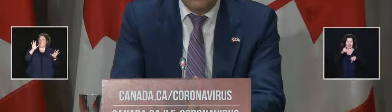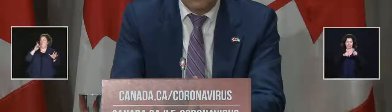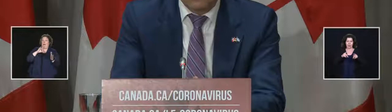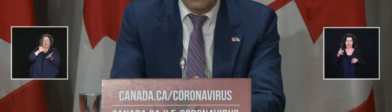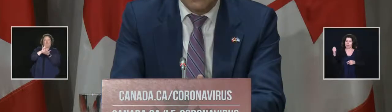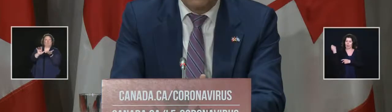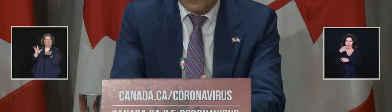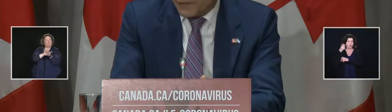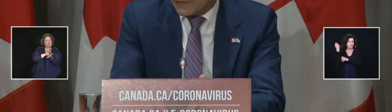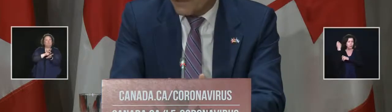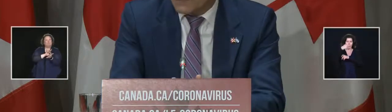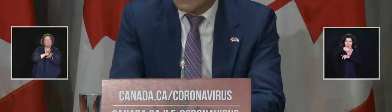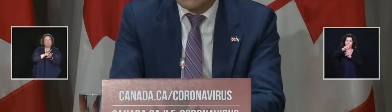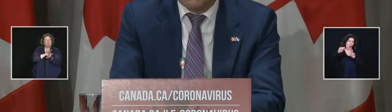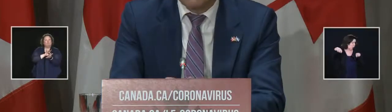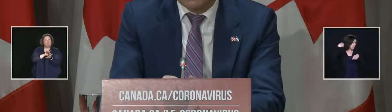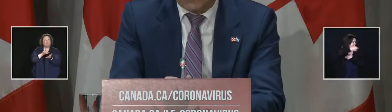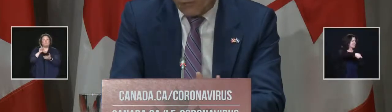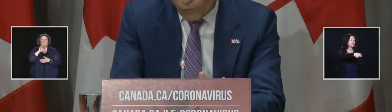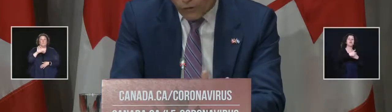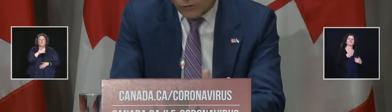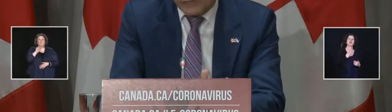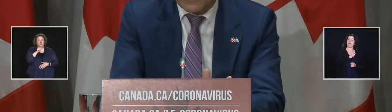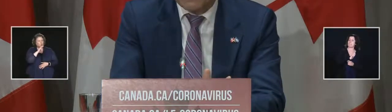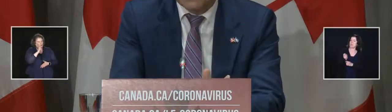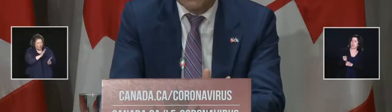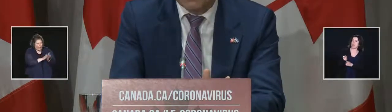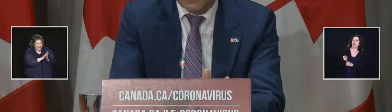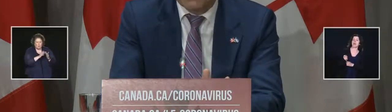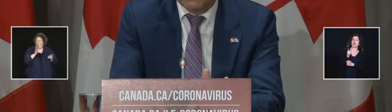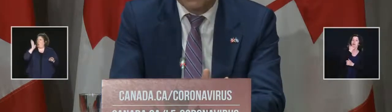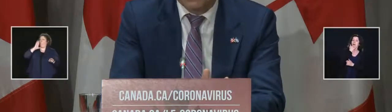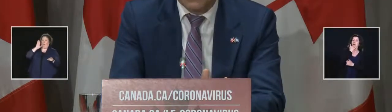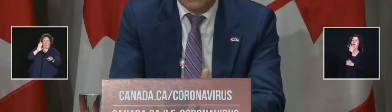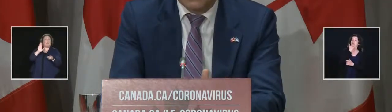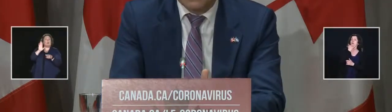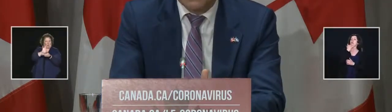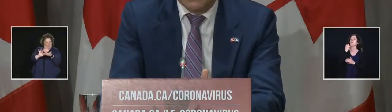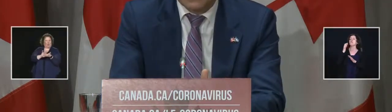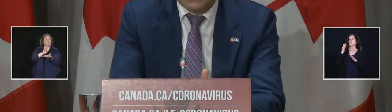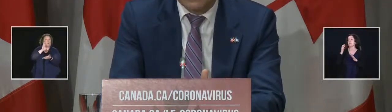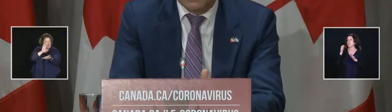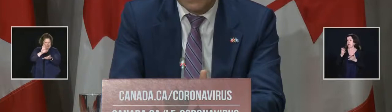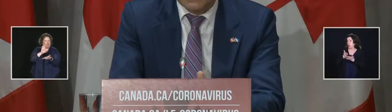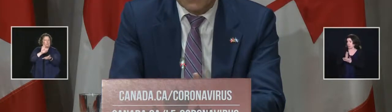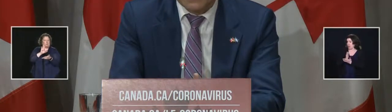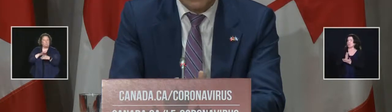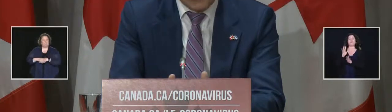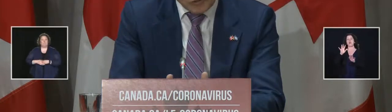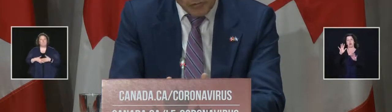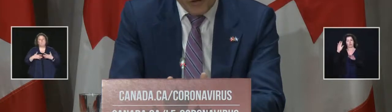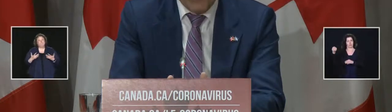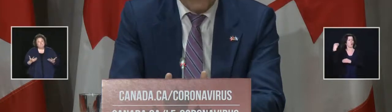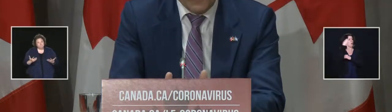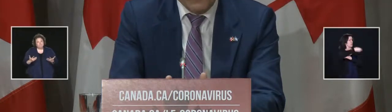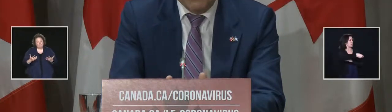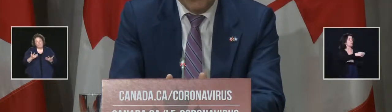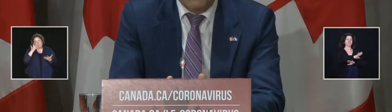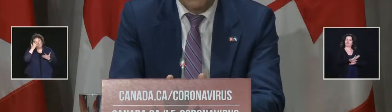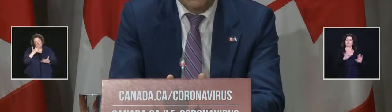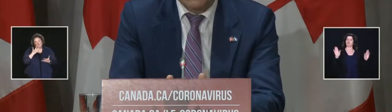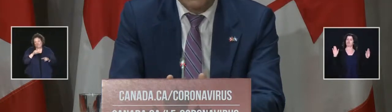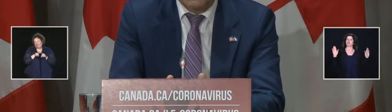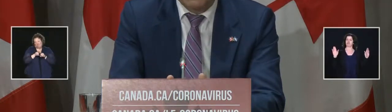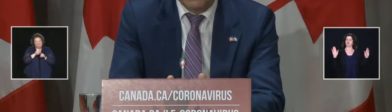versés et qui ont été demandés de bonne foi. Malheureusement, comme l'a dit le Premier ministre hier, il y